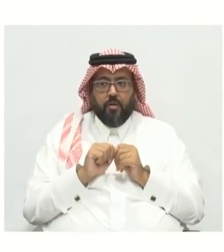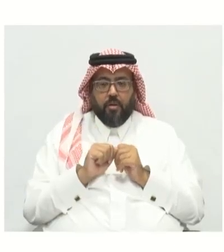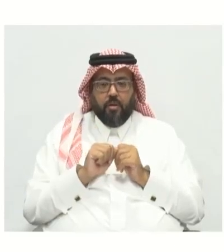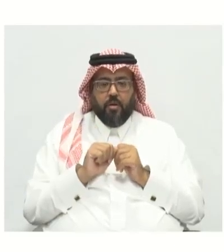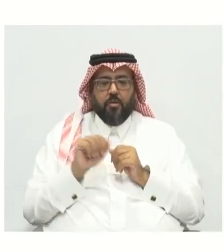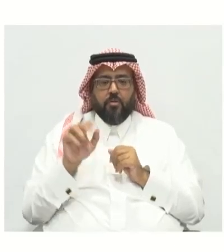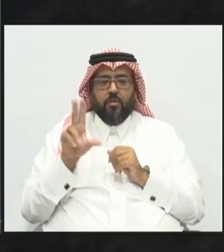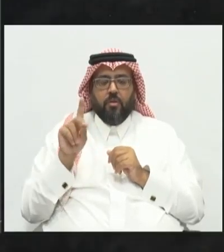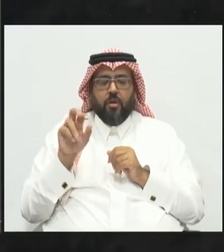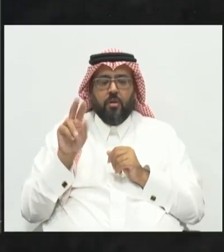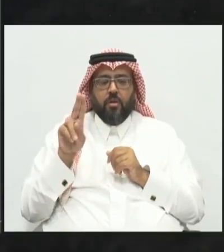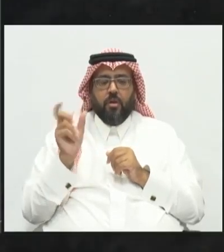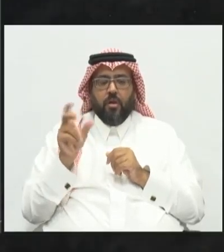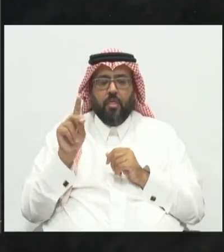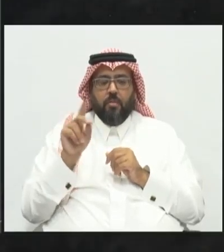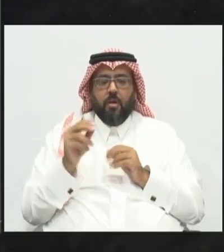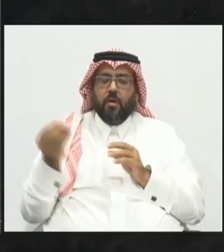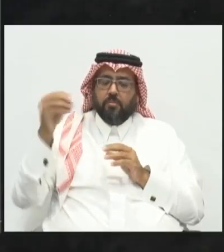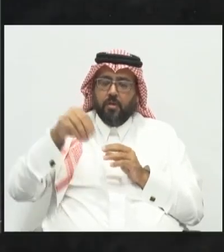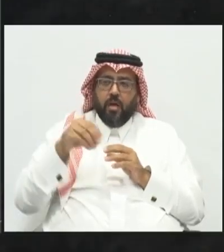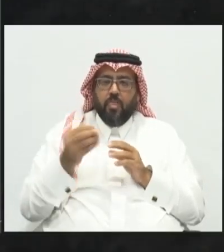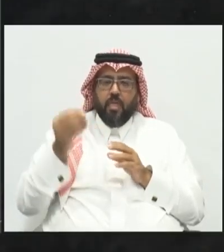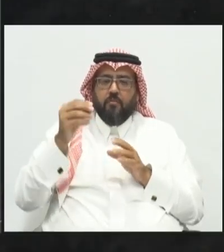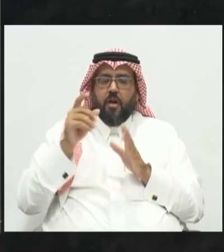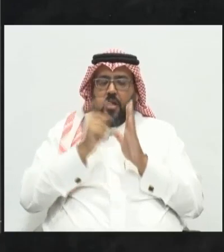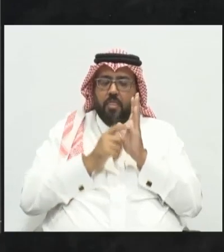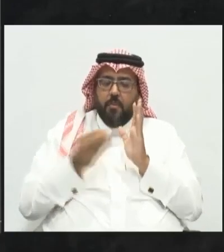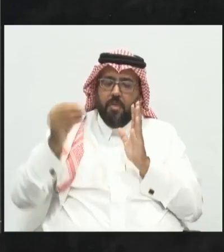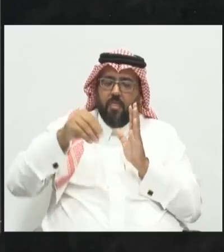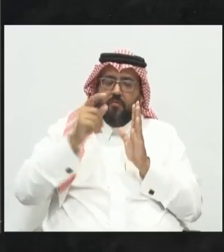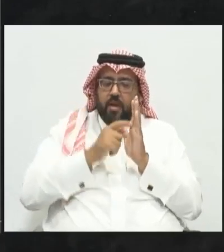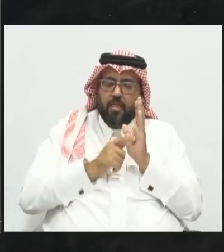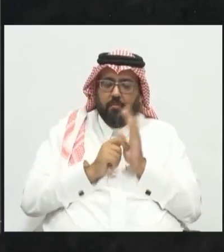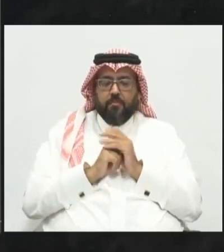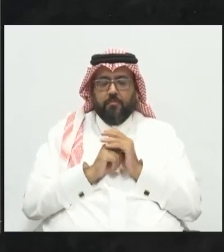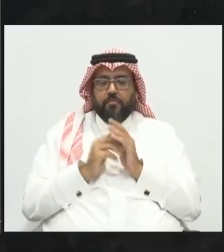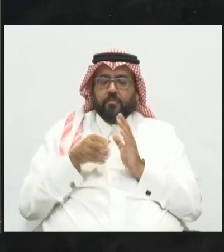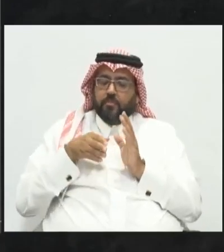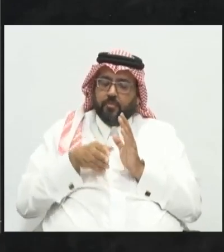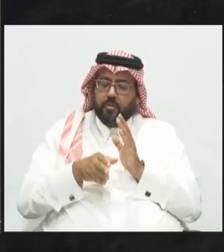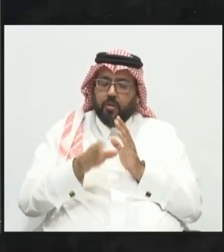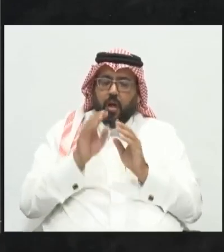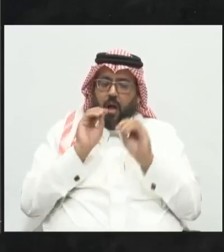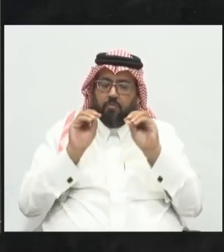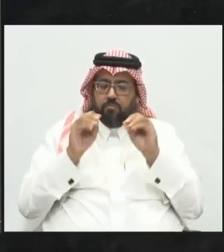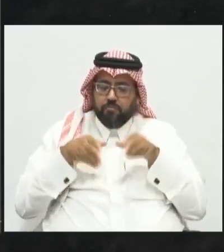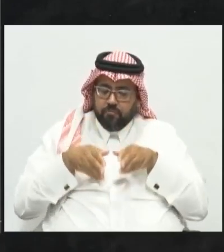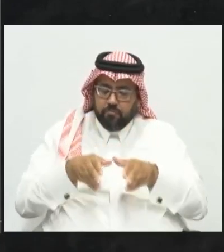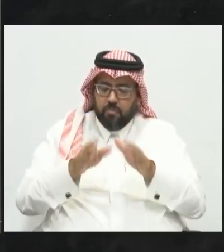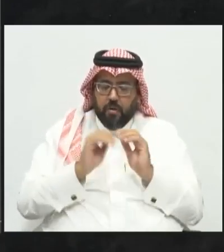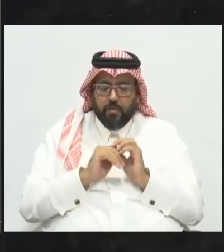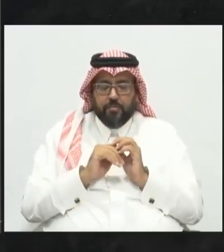التنظيميه تختص بسن الانظمه تختص بسن الانظمه وتتمثل هذه